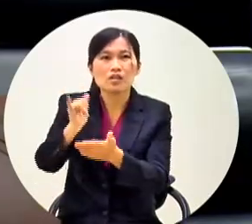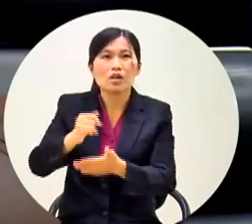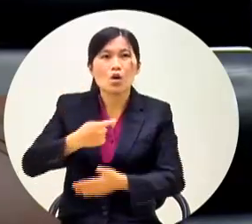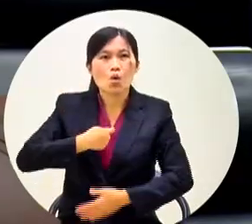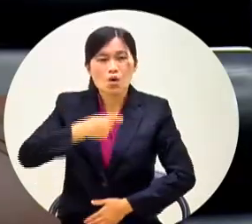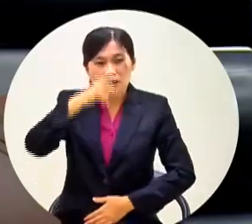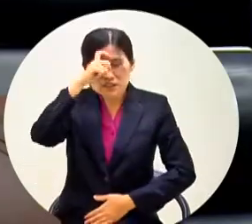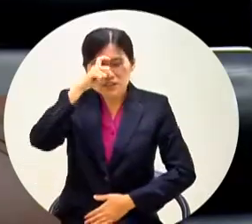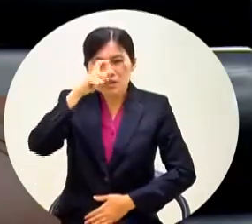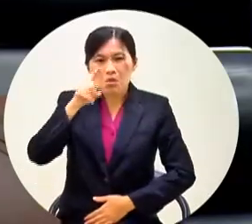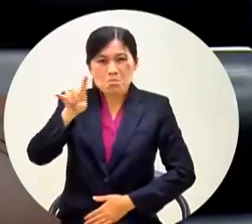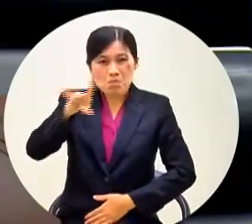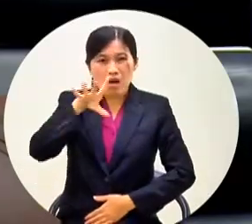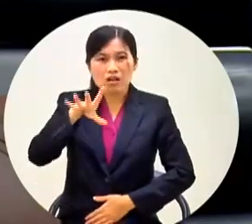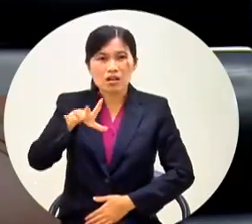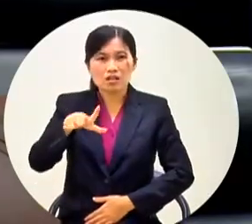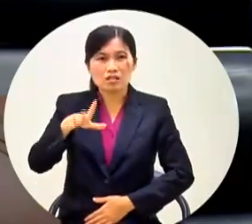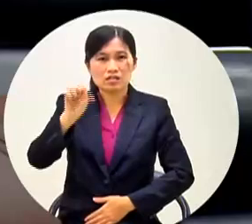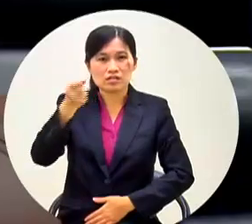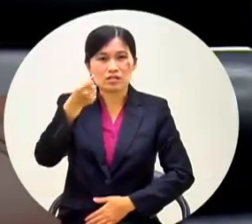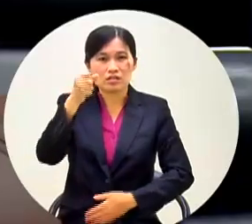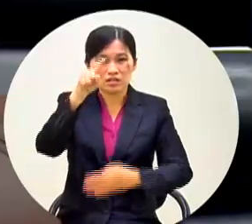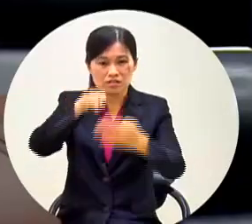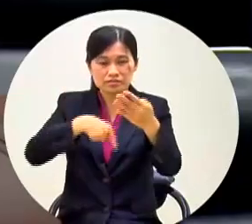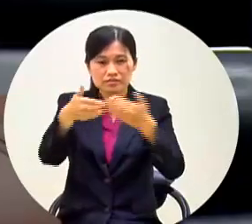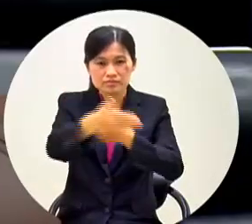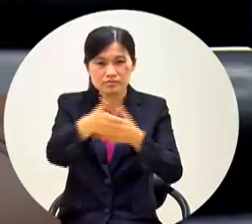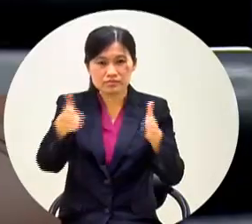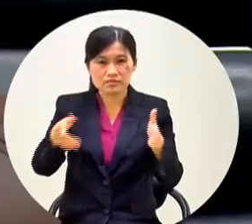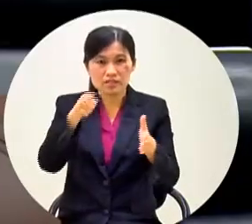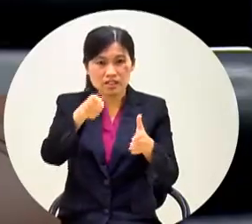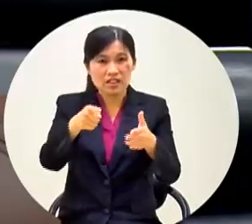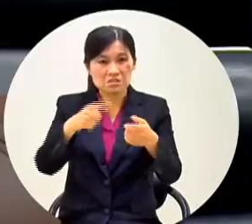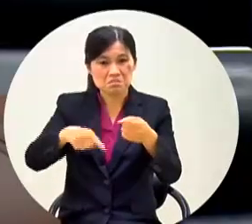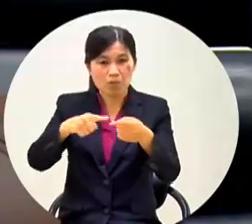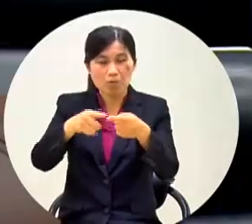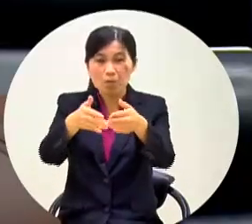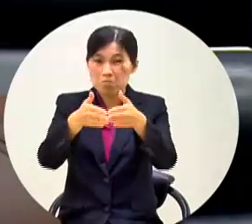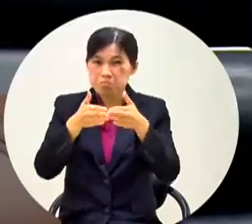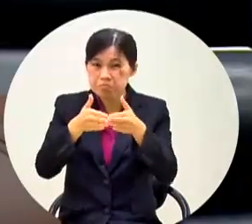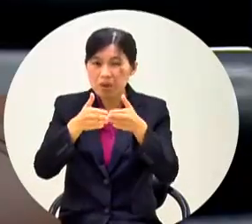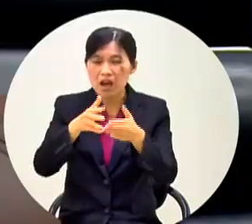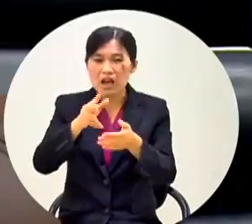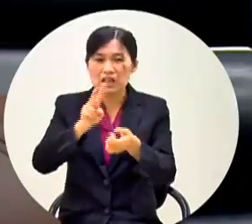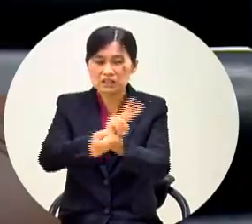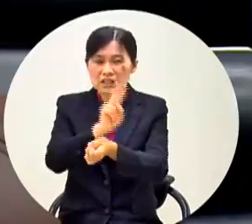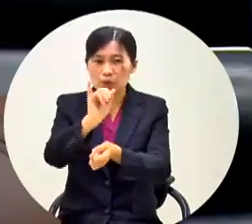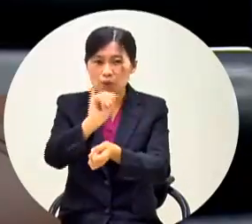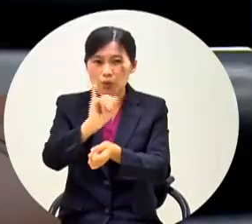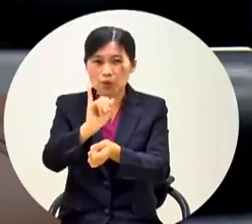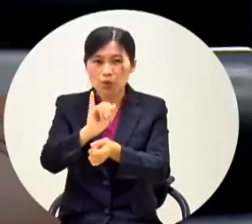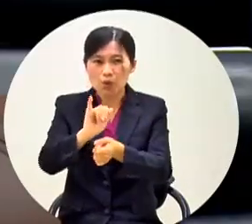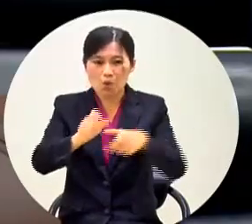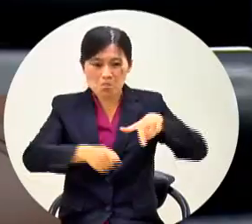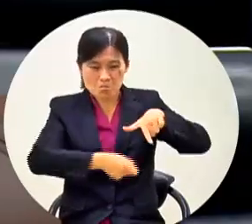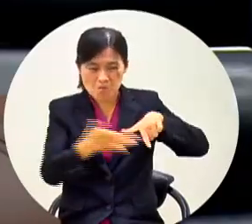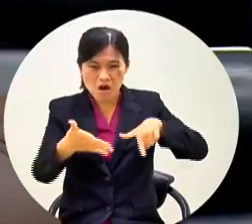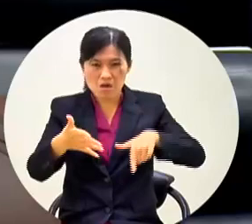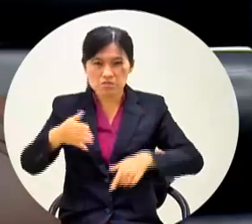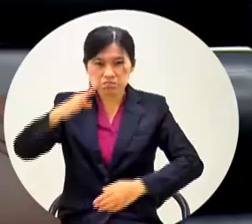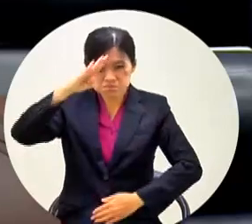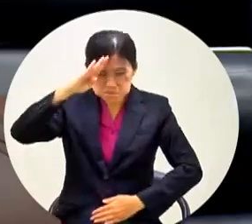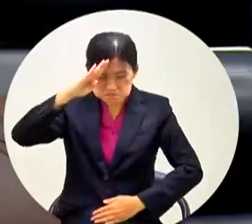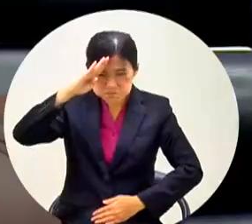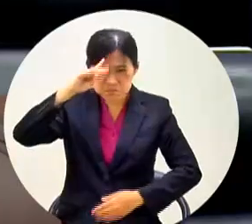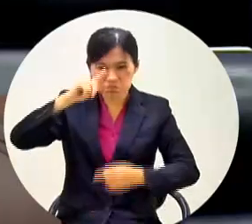义议员应该要跟林婉容议员公开的道歉。所以今天 我们大概民进党团